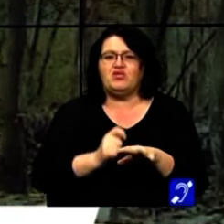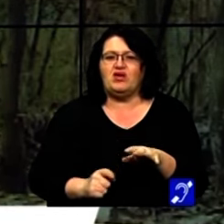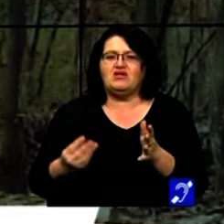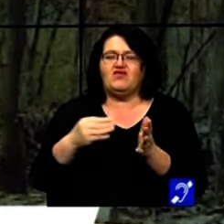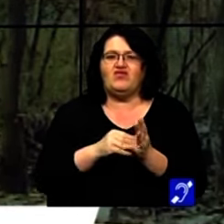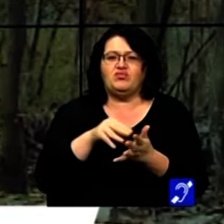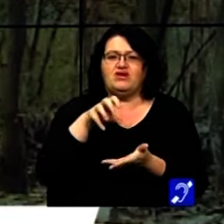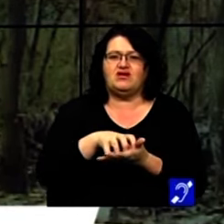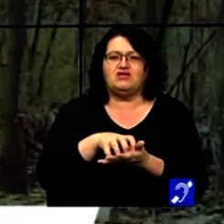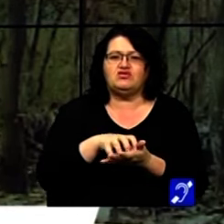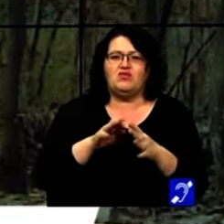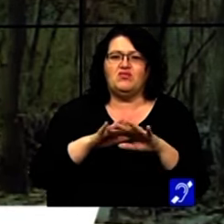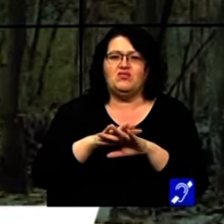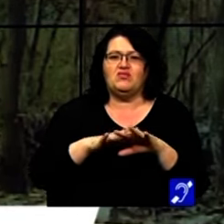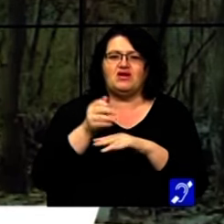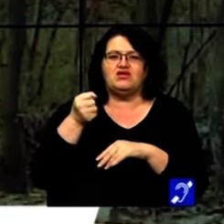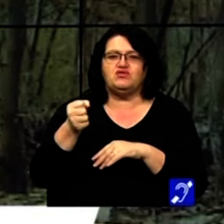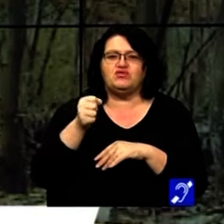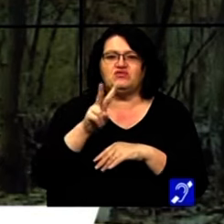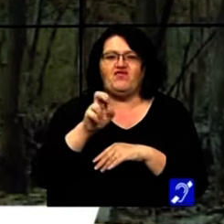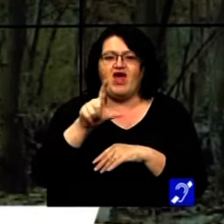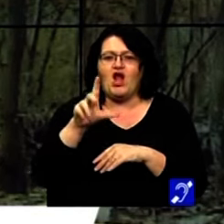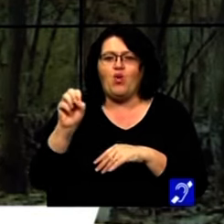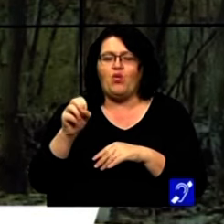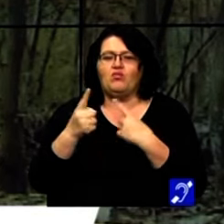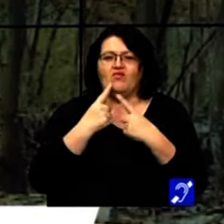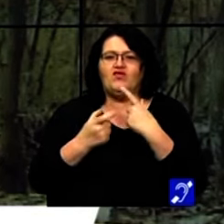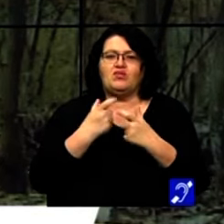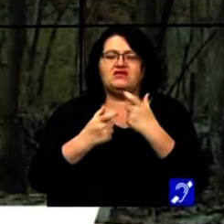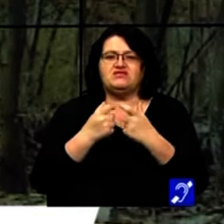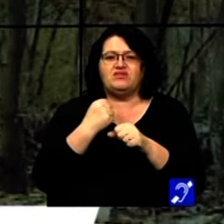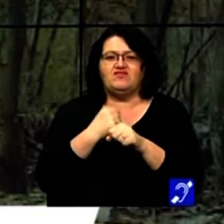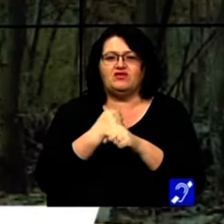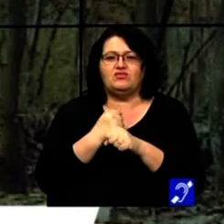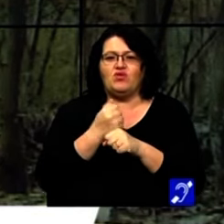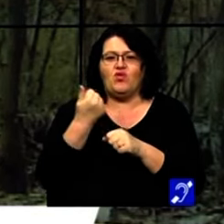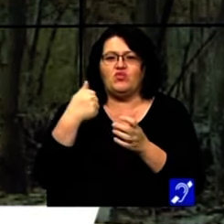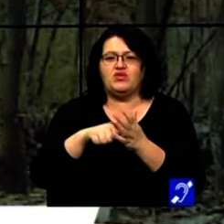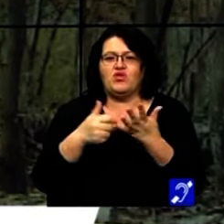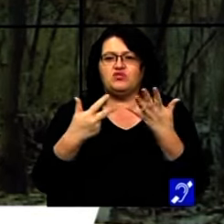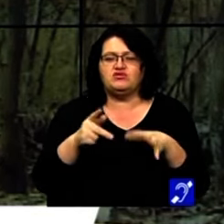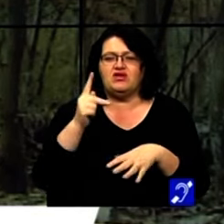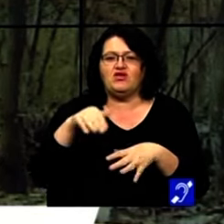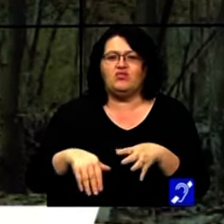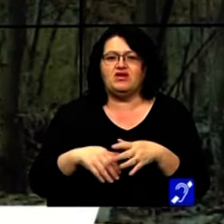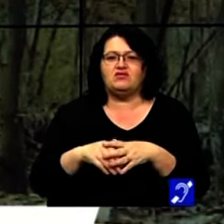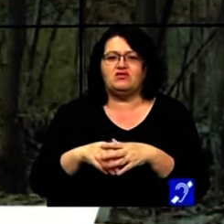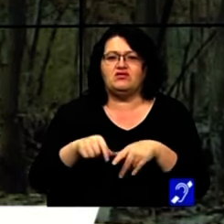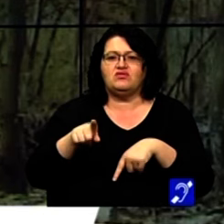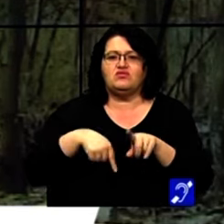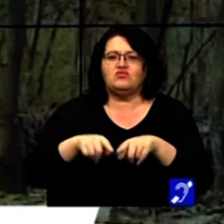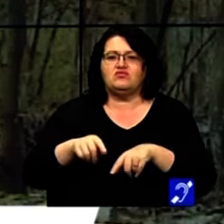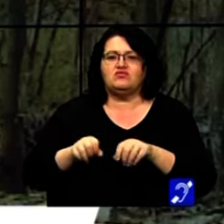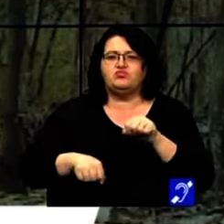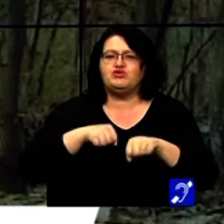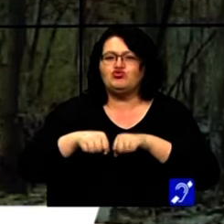pune regiunea pe harta turismului Velo. Este vorba despre realizarea a peste 1800 de kilometri de trasee de